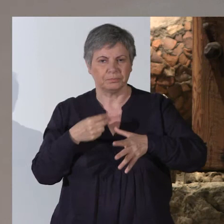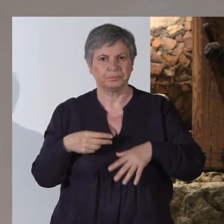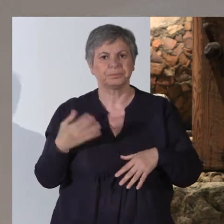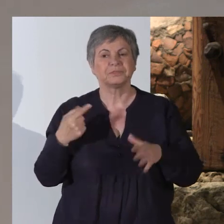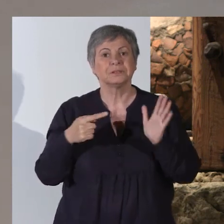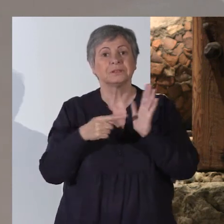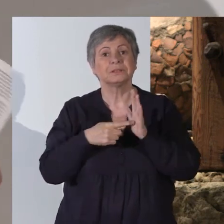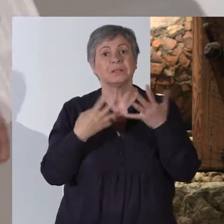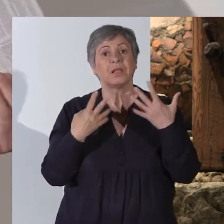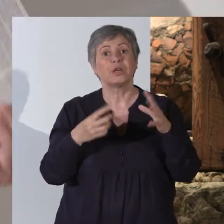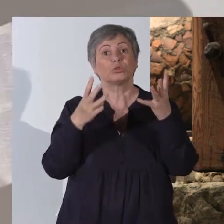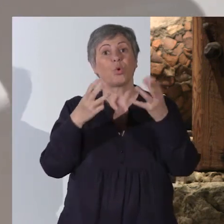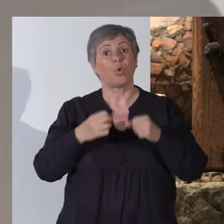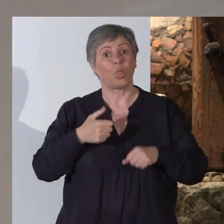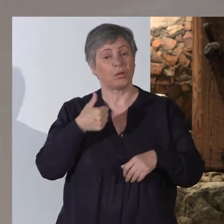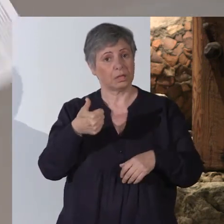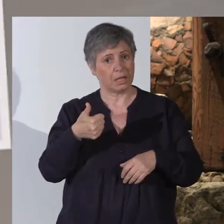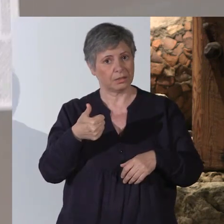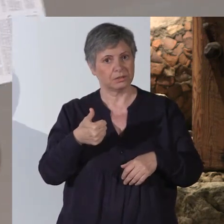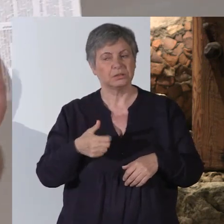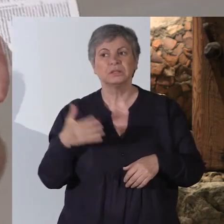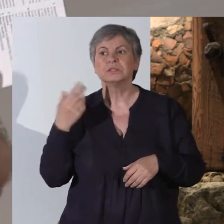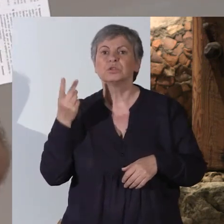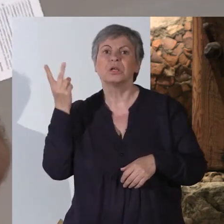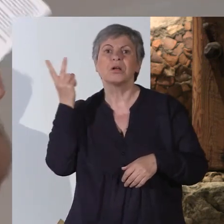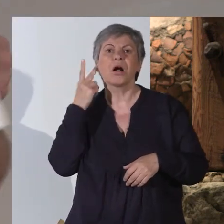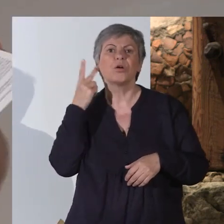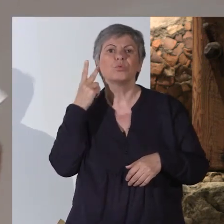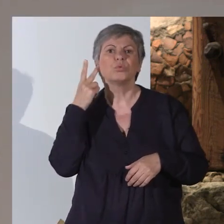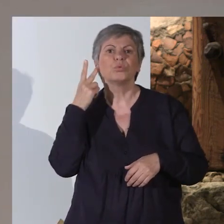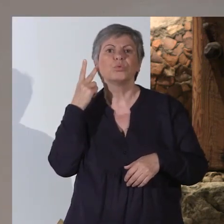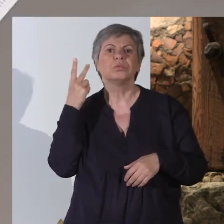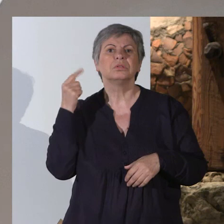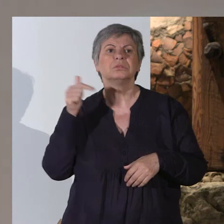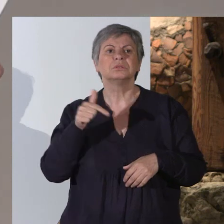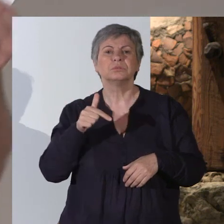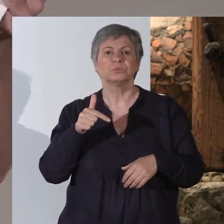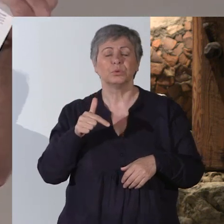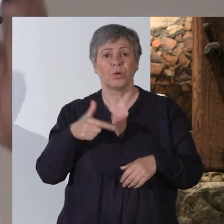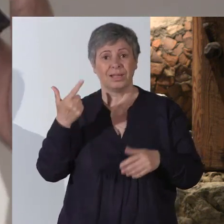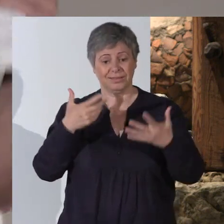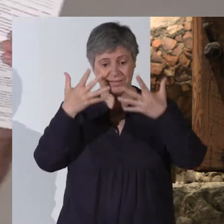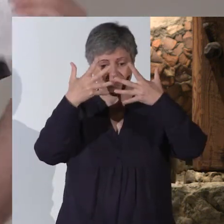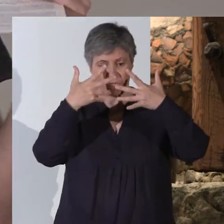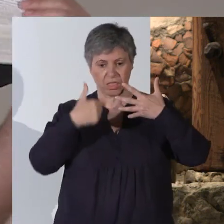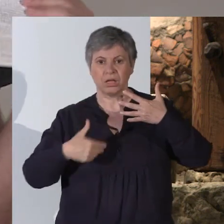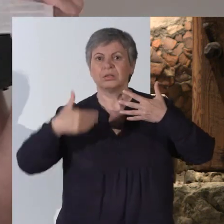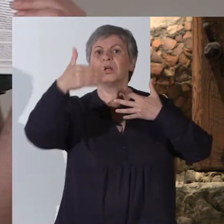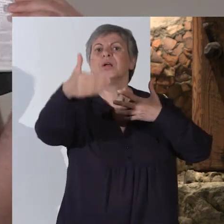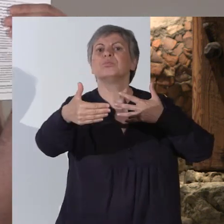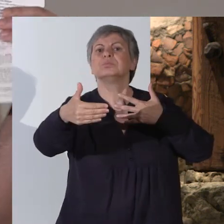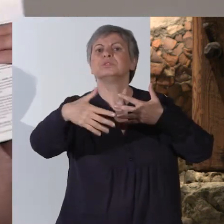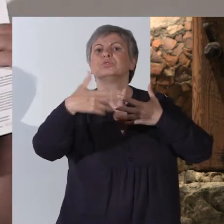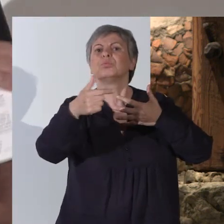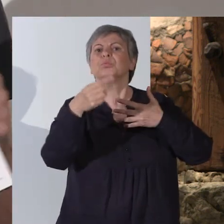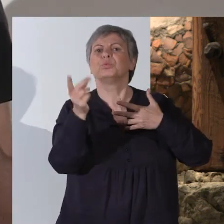που ήταν η πρώτη επίσημη παράσταση του θεάτρου οι ακούοντες ηθοποιοί βρισκόντουσαν σε κάτι θαλάμους πίσω και από το ηλεκτρολογείο στο βάθος